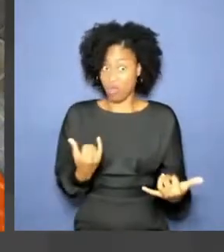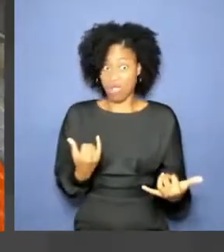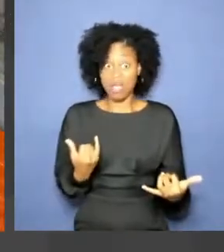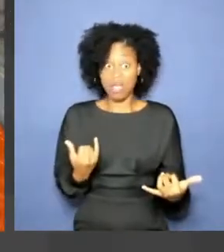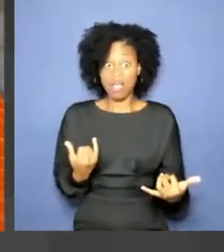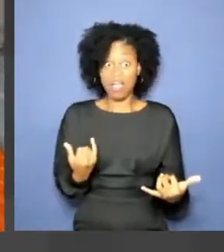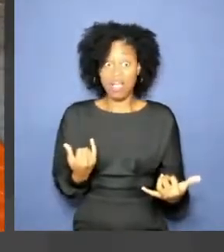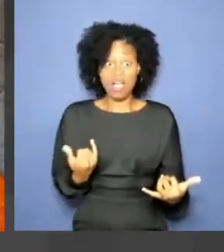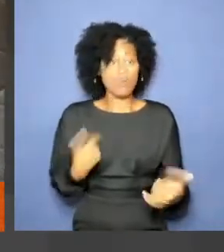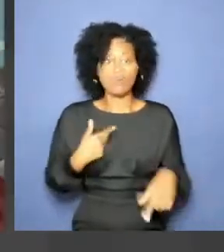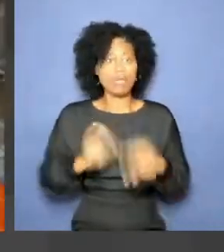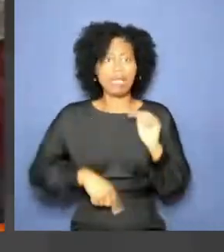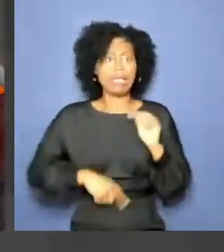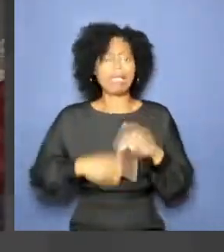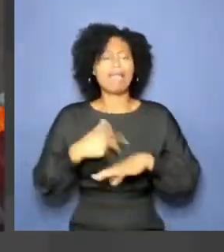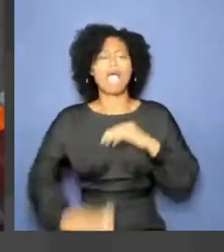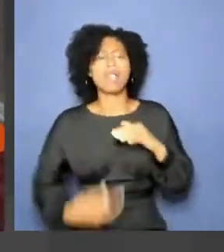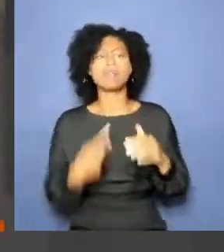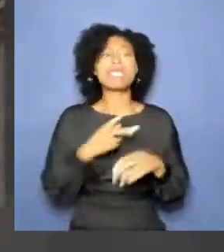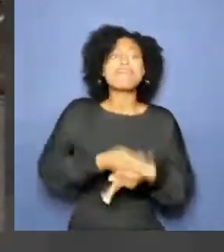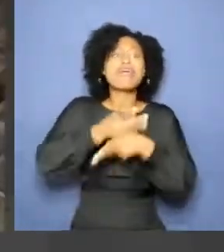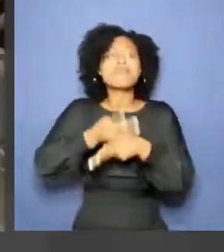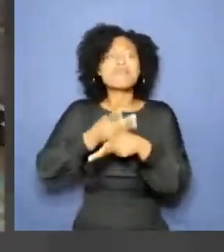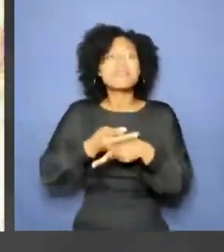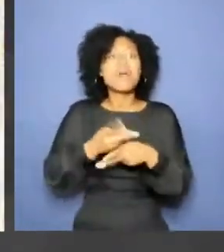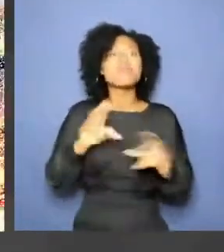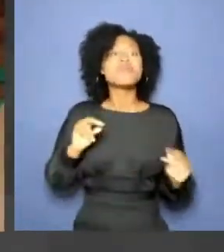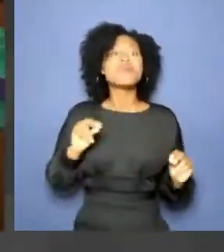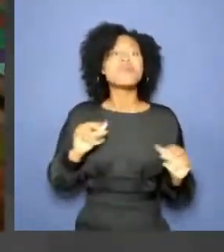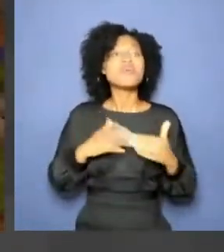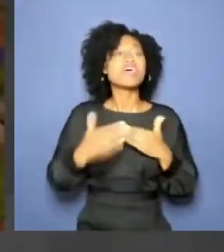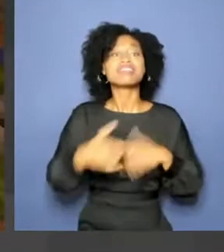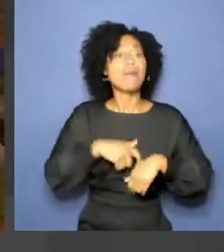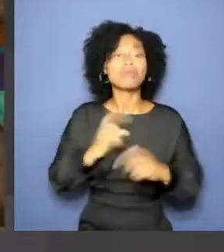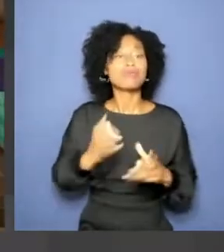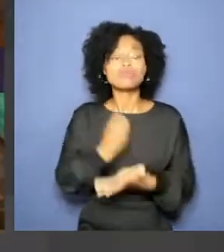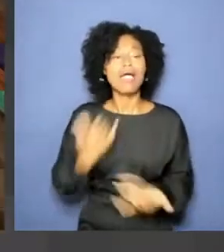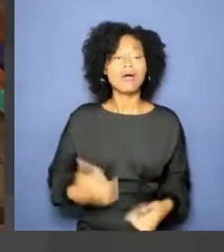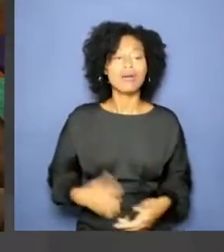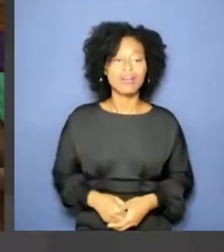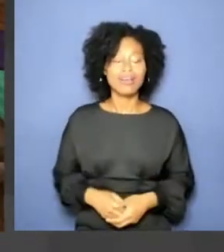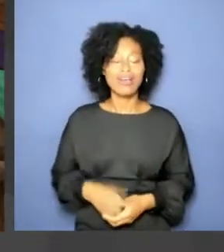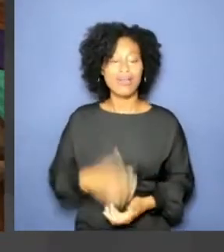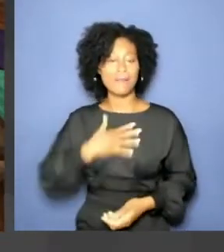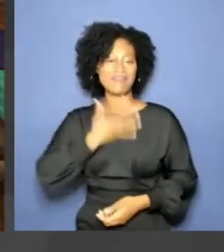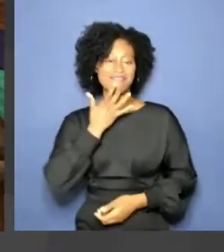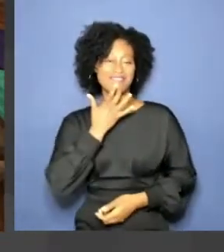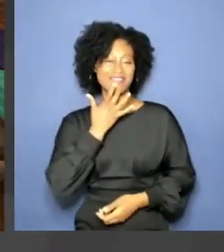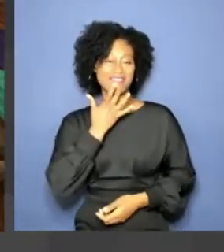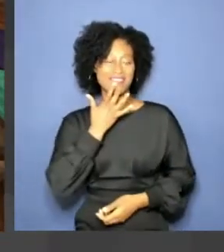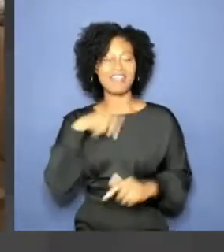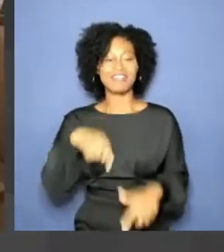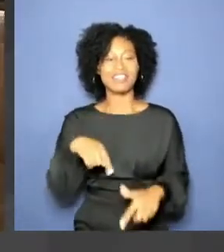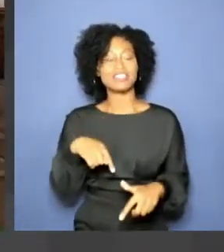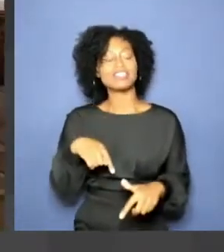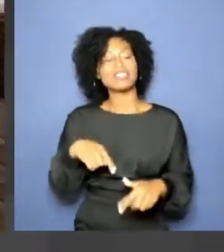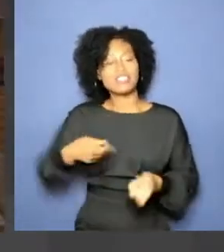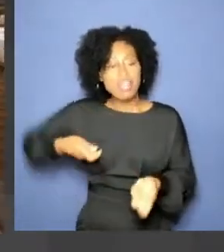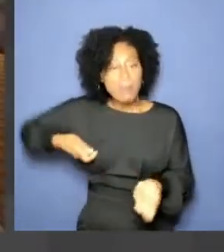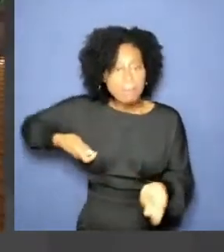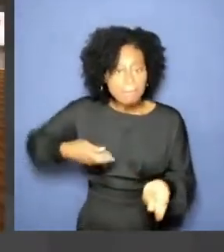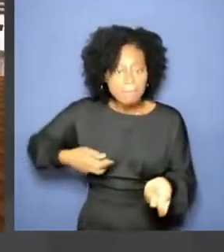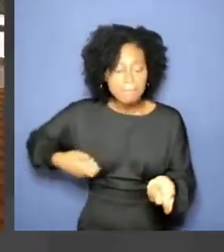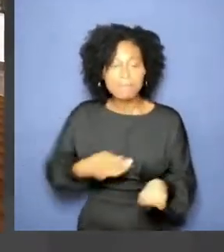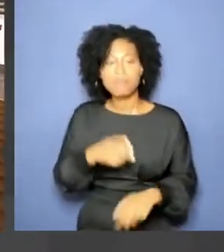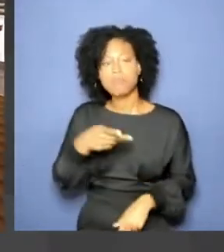かない。お、これ落ちたらまずい。待って。落ちた。絶対落ちる。慎重に行け。 And this is one of my favorites. This is a pool table. my design